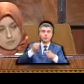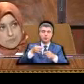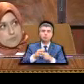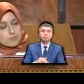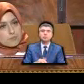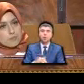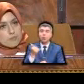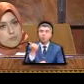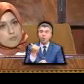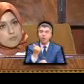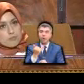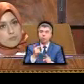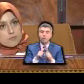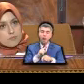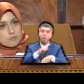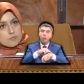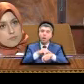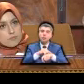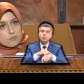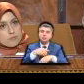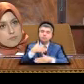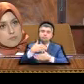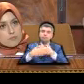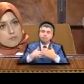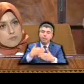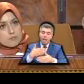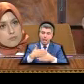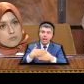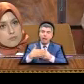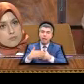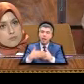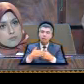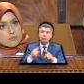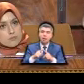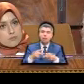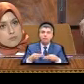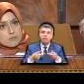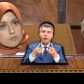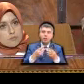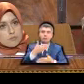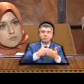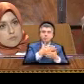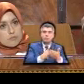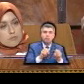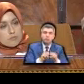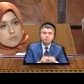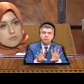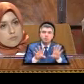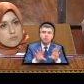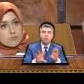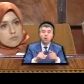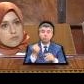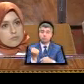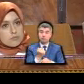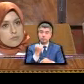الضروري تحديد جدول زمني على المدى القريب لتنزيل هذا الميثاق على أرض الواقع، لأن كل تعطيل فيه